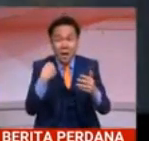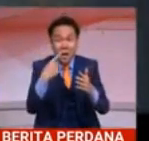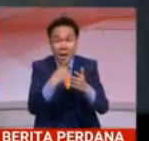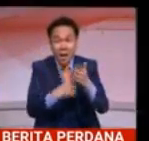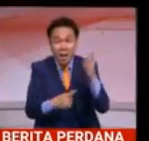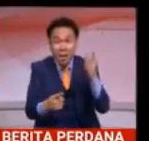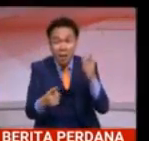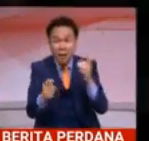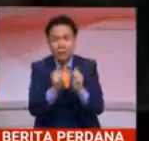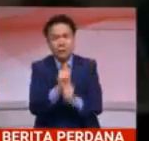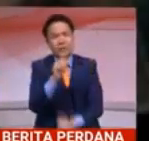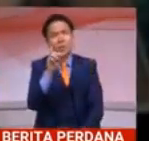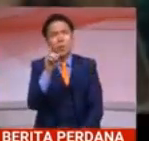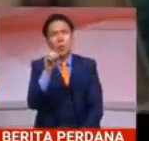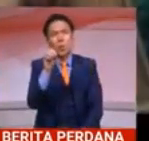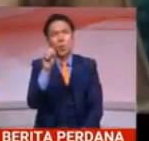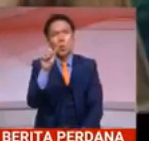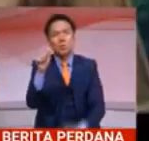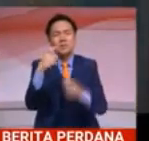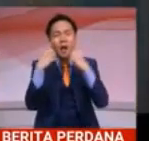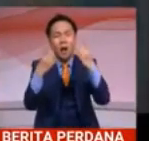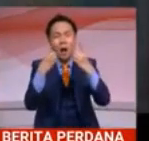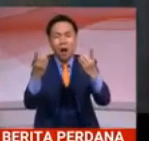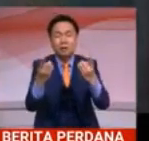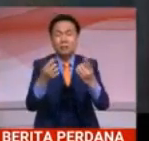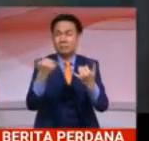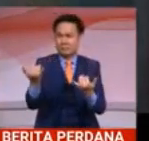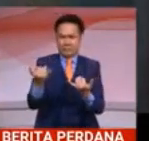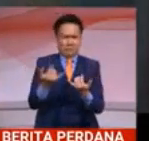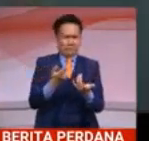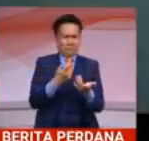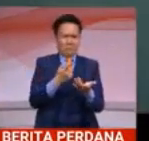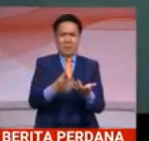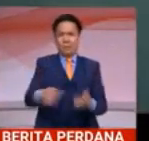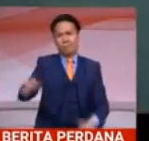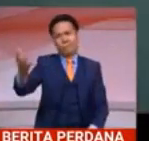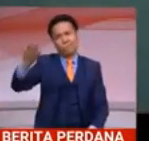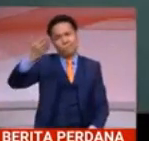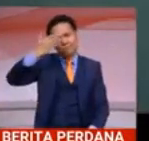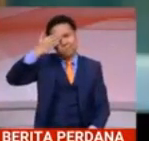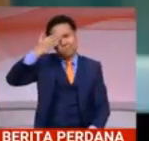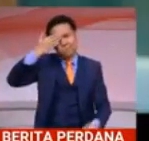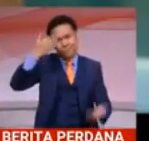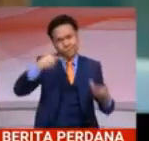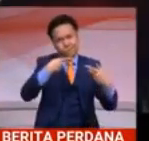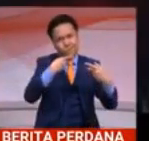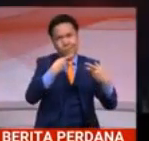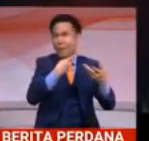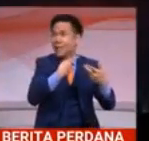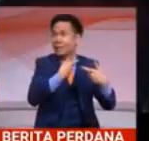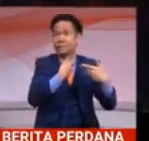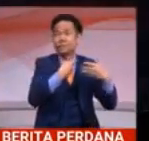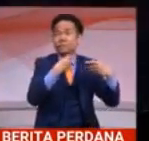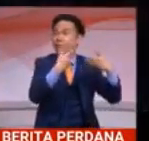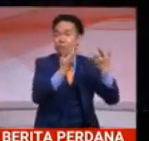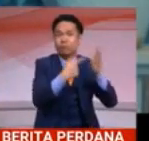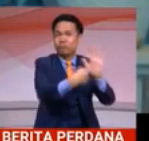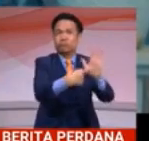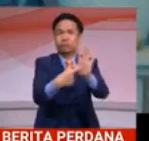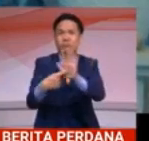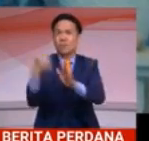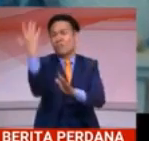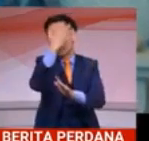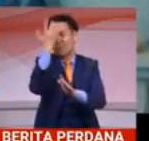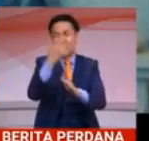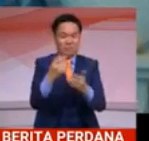Cetak Rompak menerusi jualan secara dalam talian dengan harga serendah RM1. Sekalipun filem itu telah ditayangkan di pawagam,